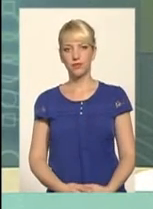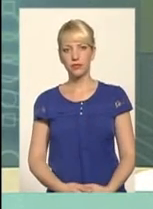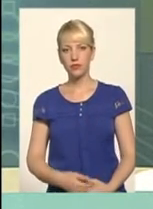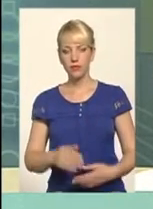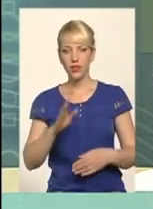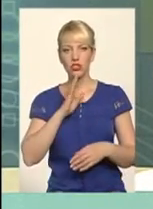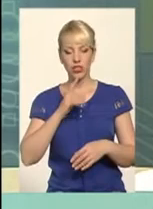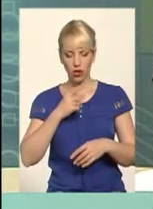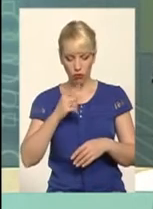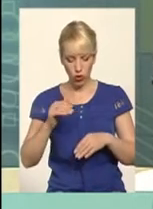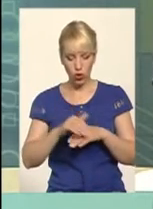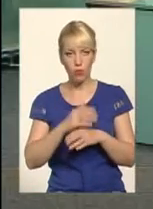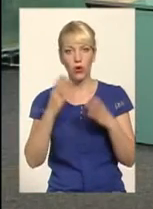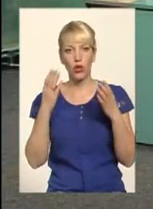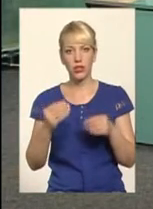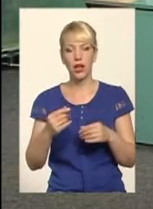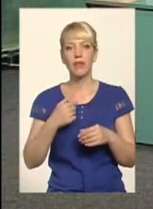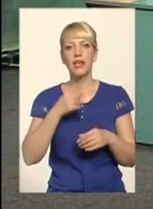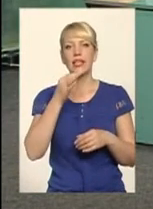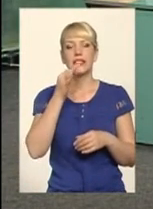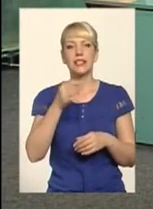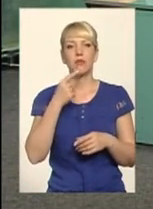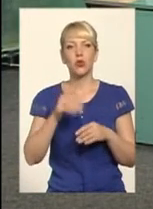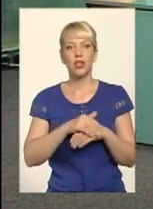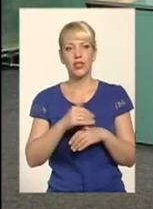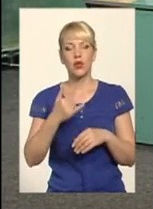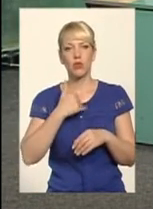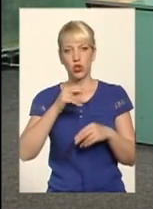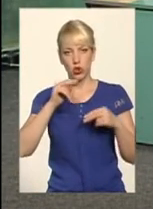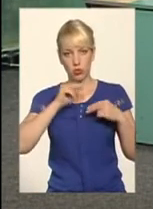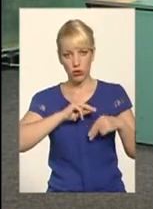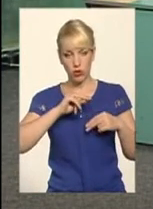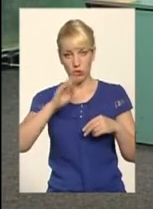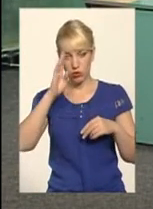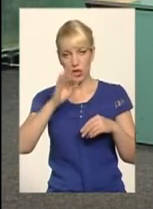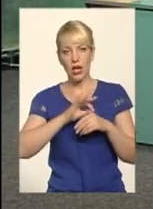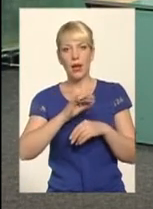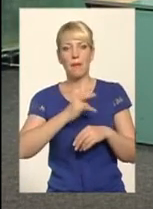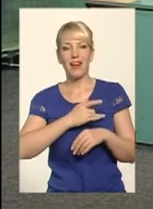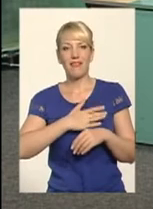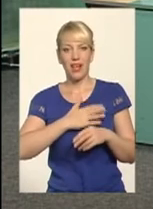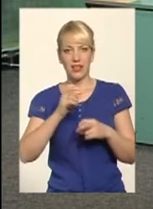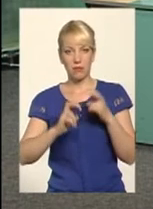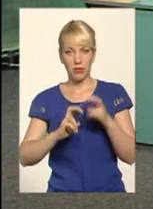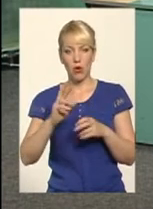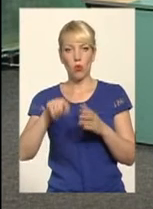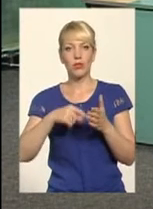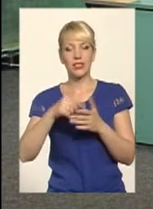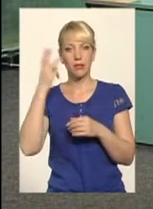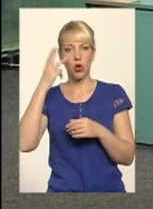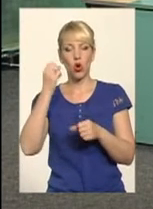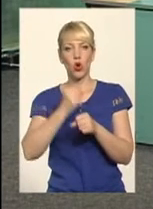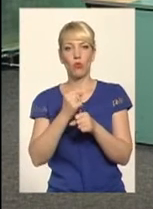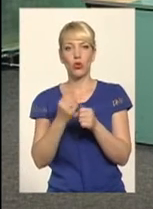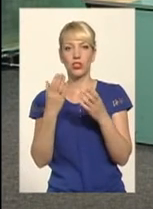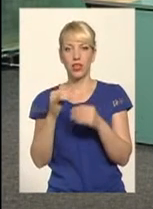Доброго дня. Доброго дня. Скажіть, будь ласка, мене таке питання. Мій чоловік працює на одному з приватних підприємств у місті Хмельницькому. Робочий день